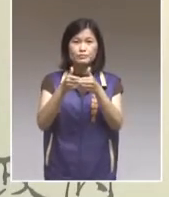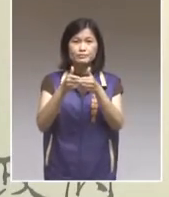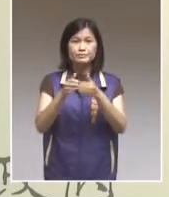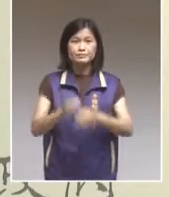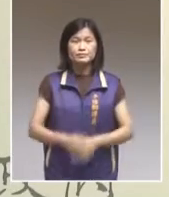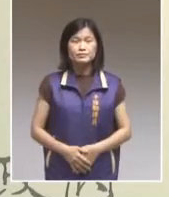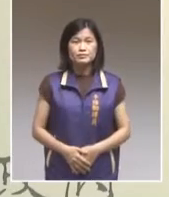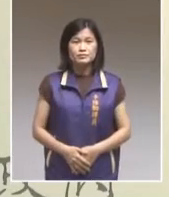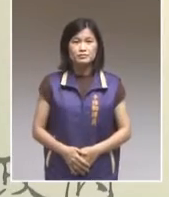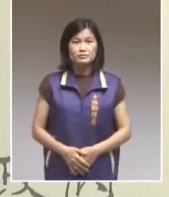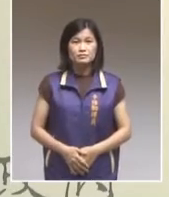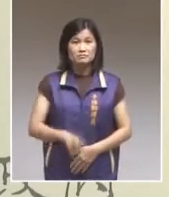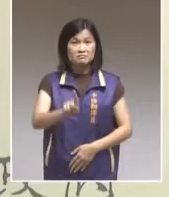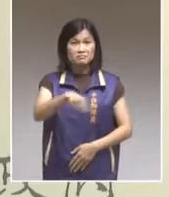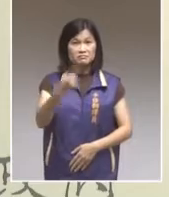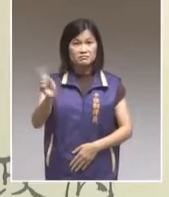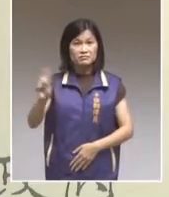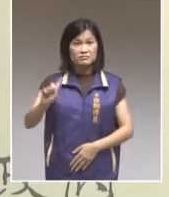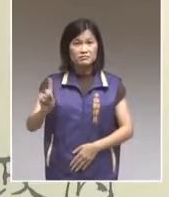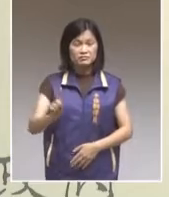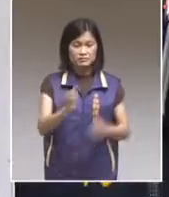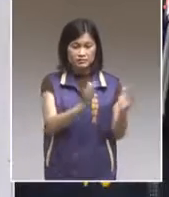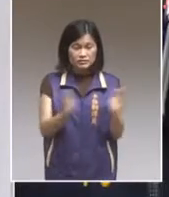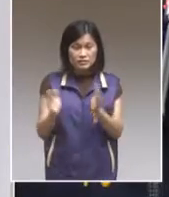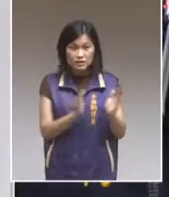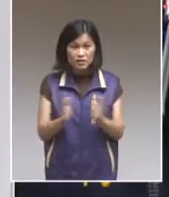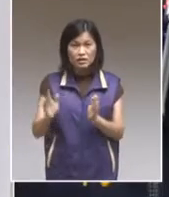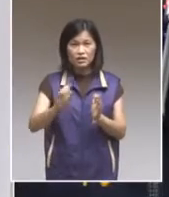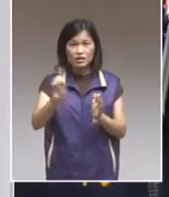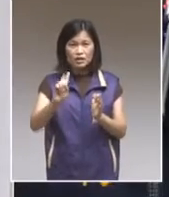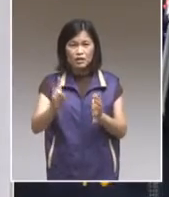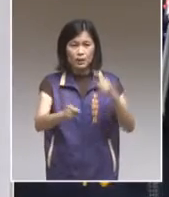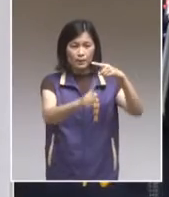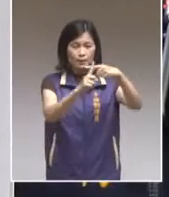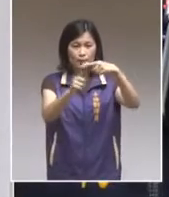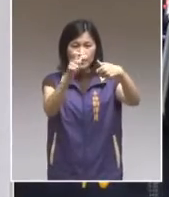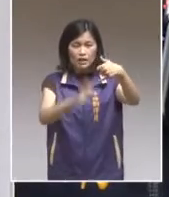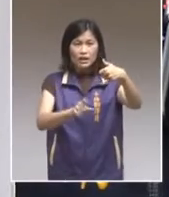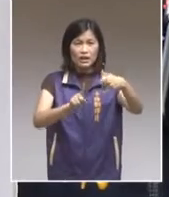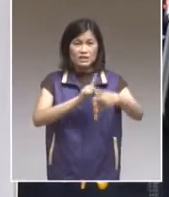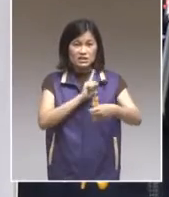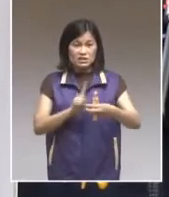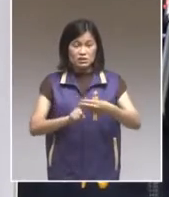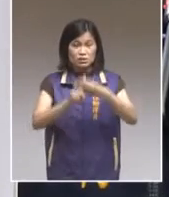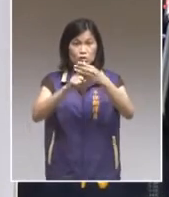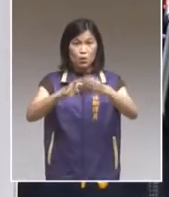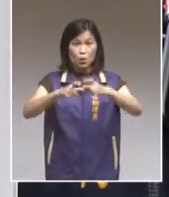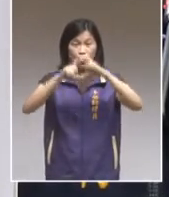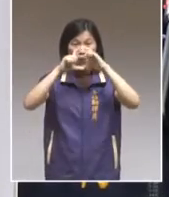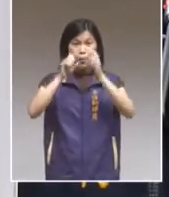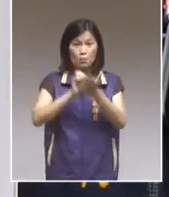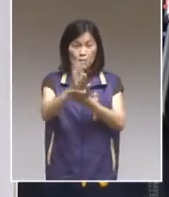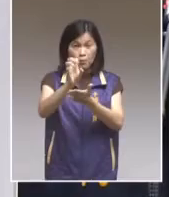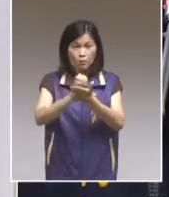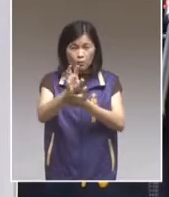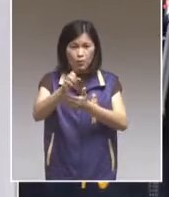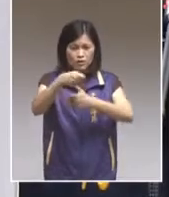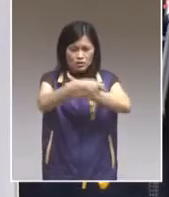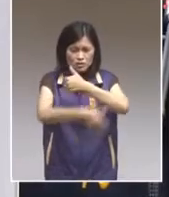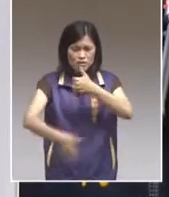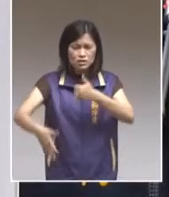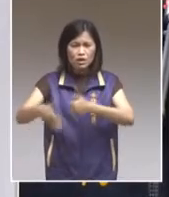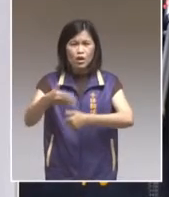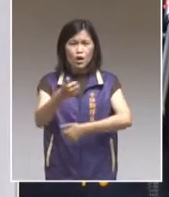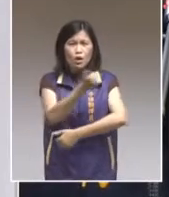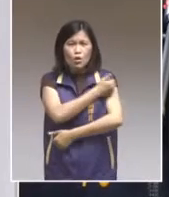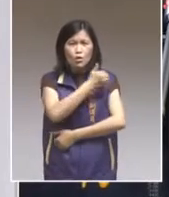好，那接下来就是统整我们整个确诊个案自主回报医调系统的这个功能。那这个功